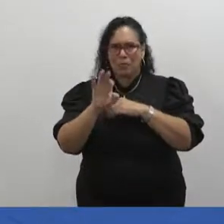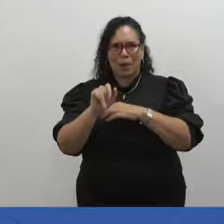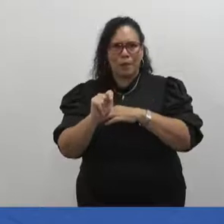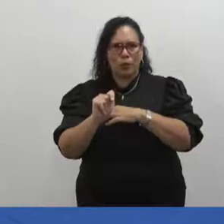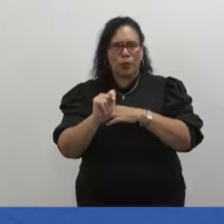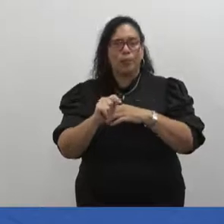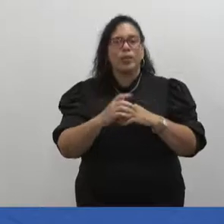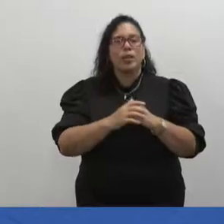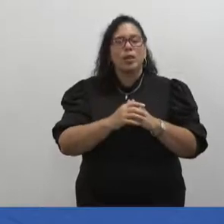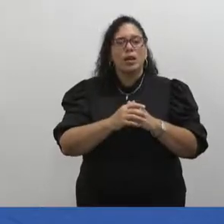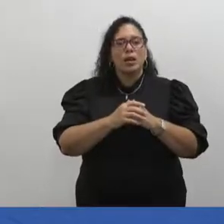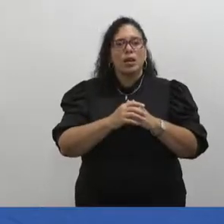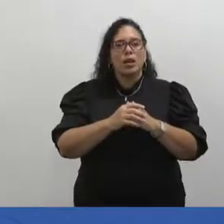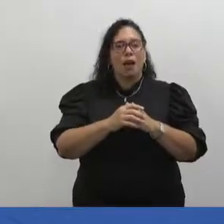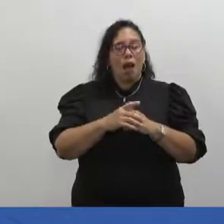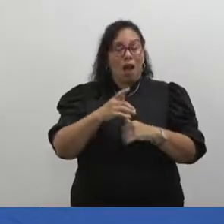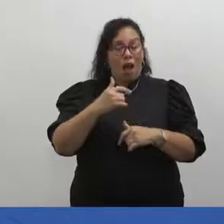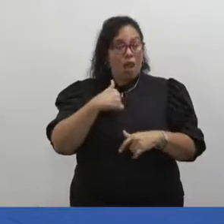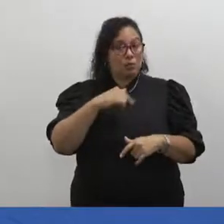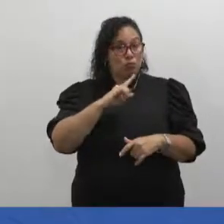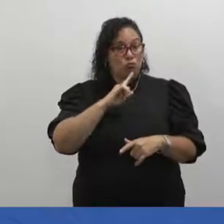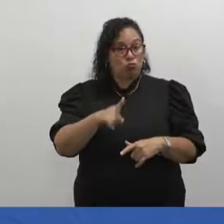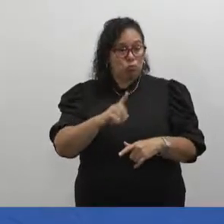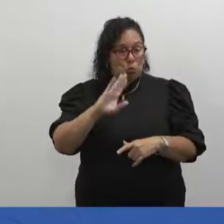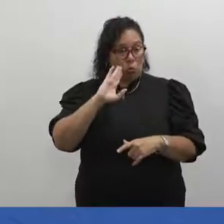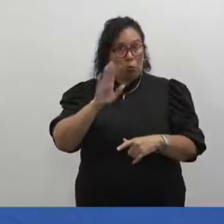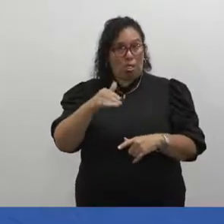miền là tập hiệp bẩm bình vì phong